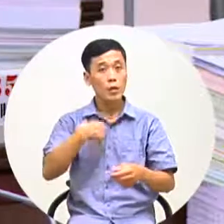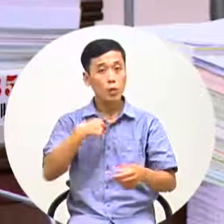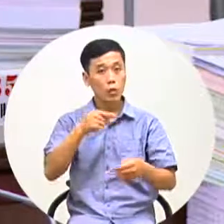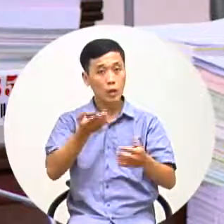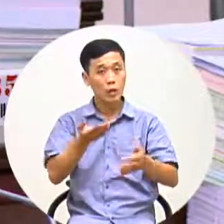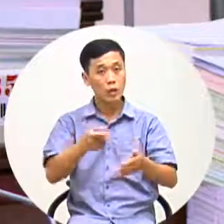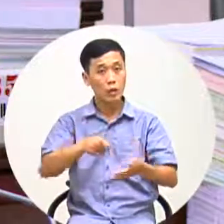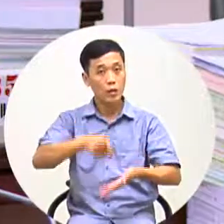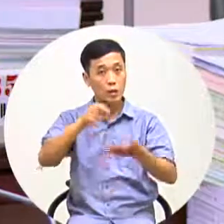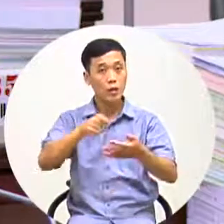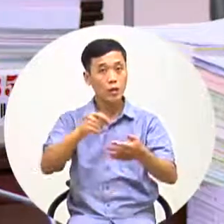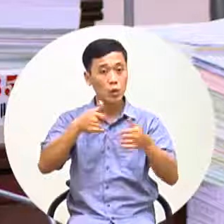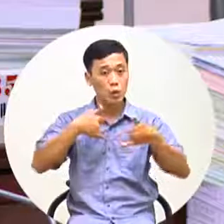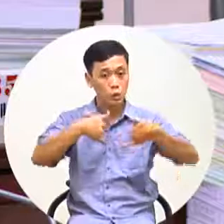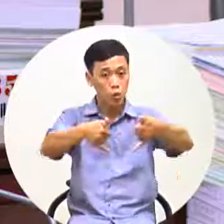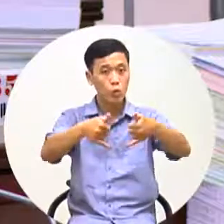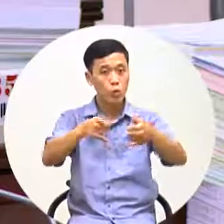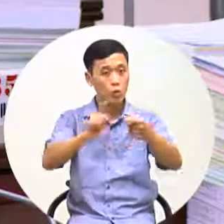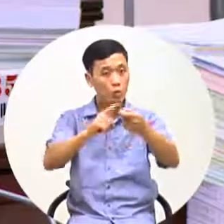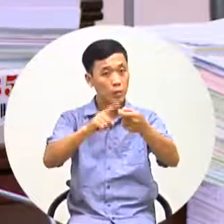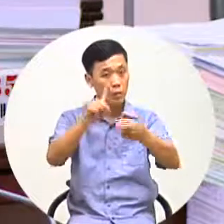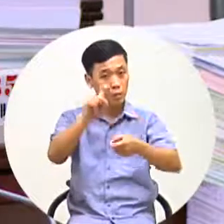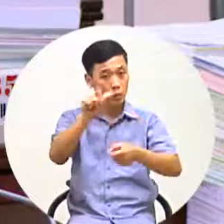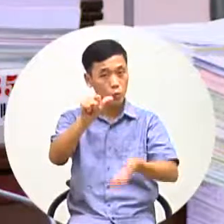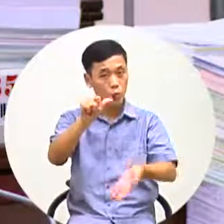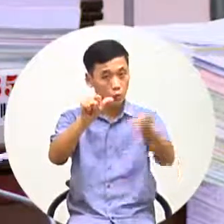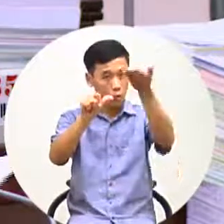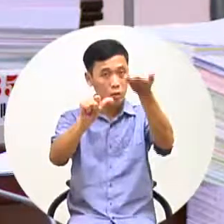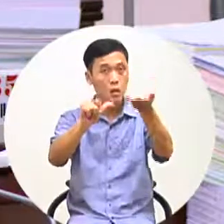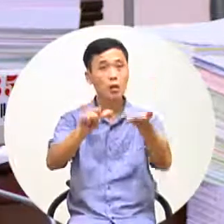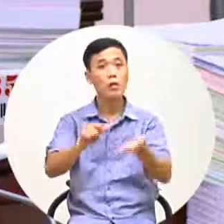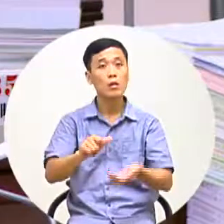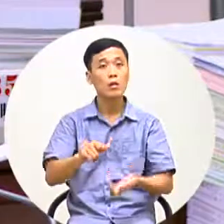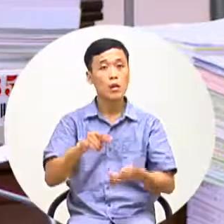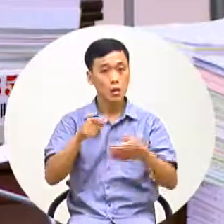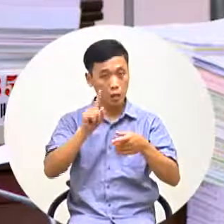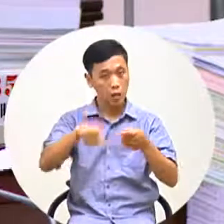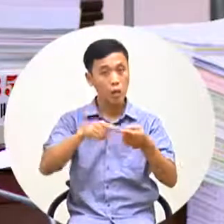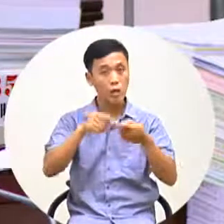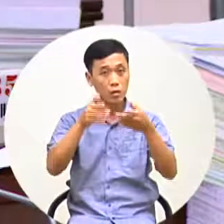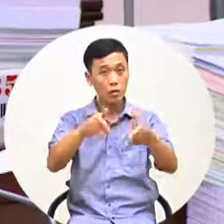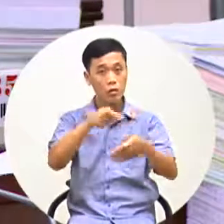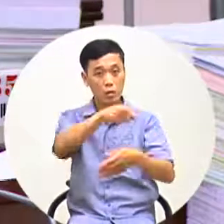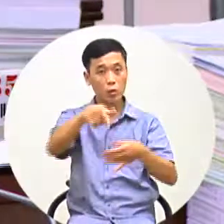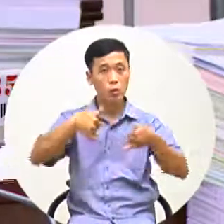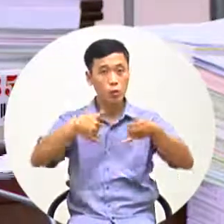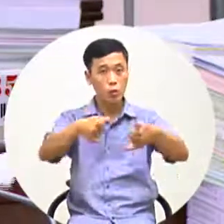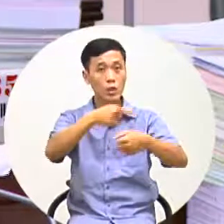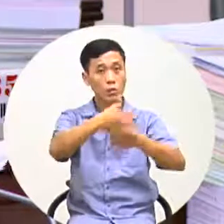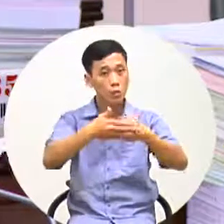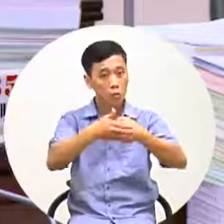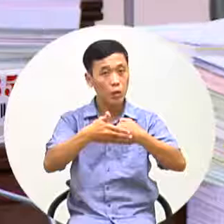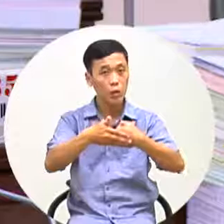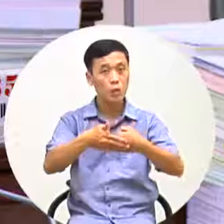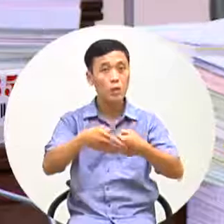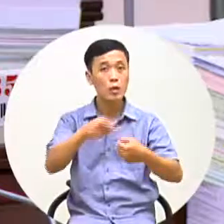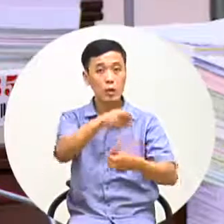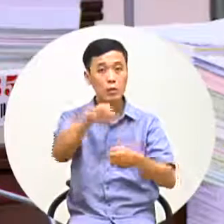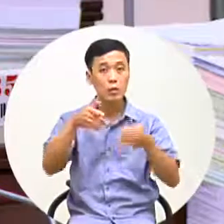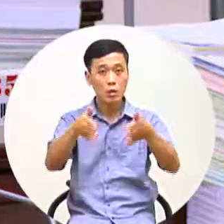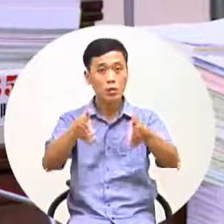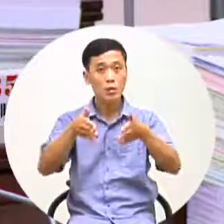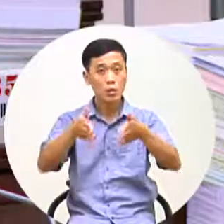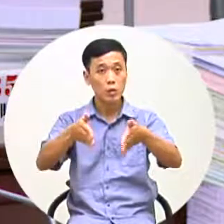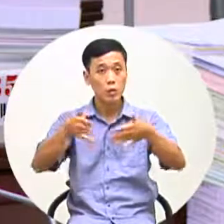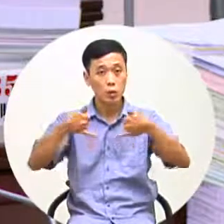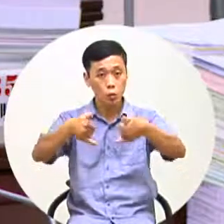照道义来讲，你们的维护的，我嘛唔知恁倒落跑出变几亿人哦。其实啊，照高雄